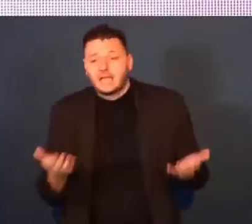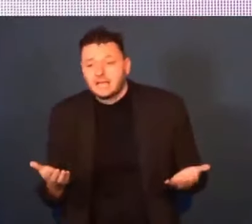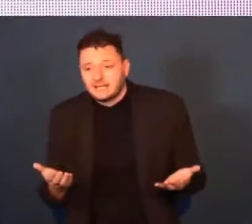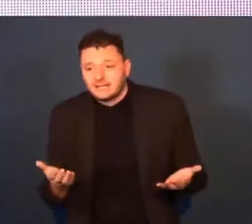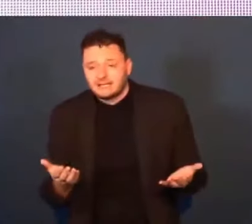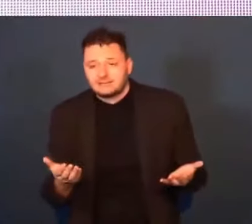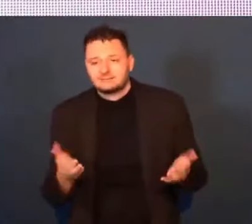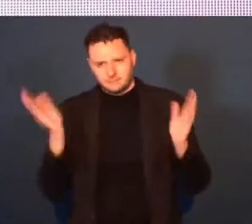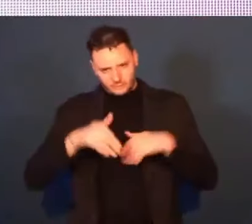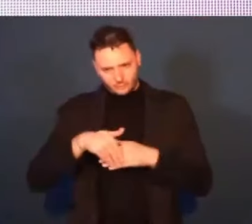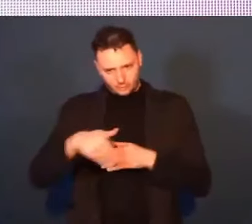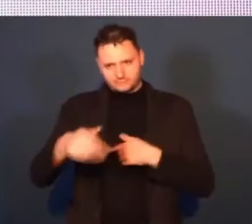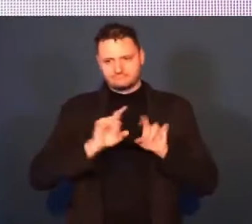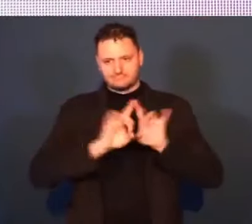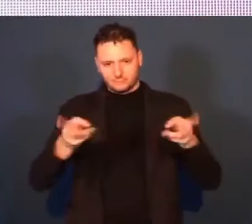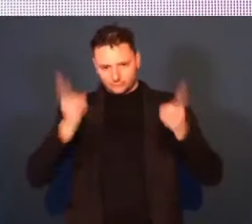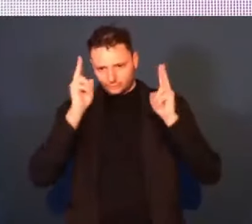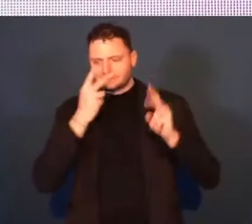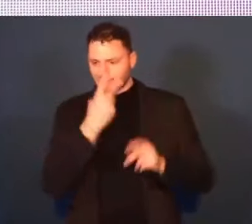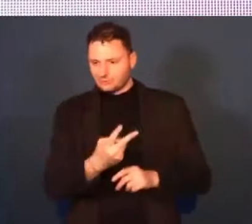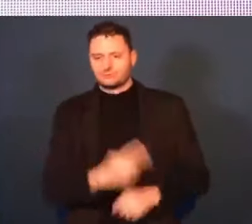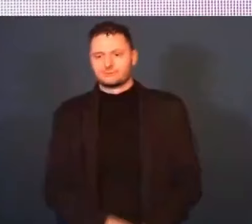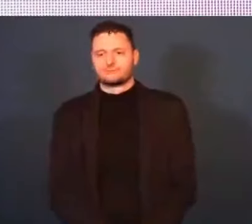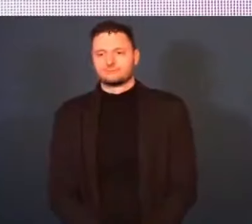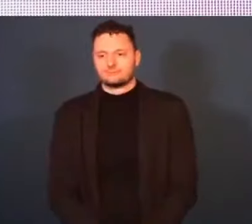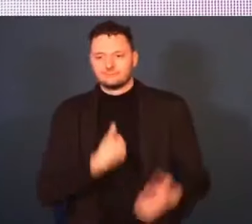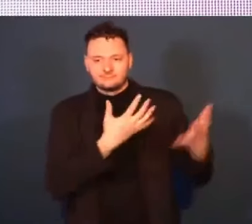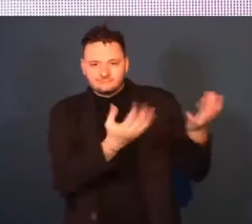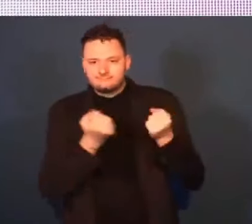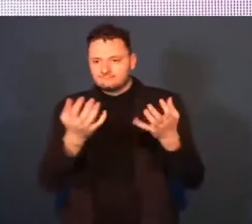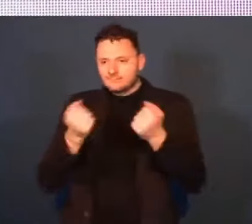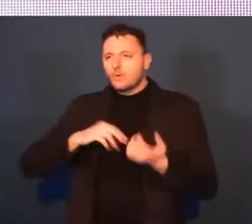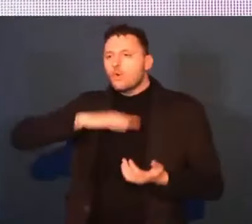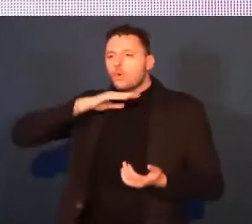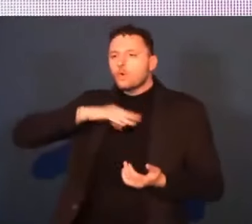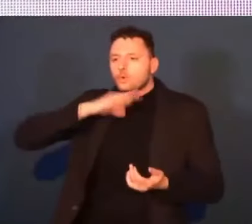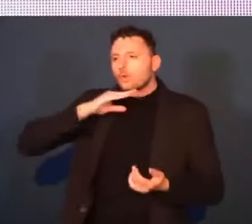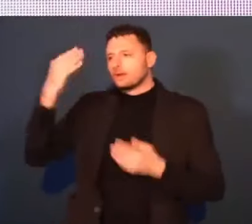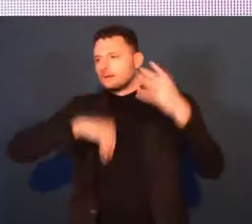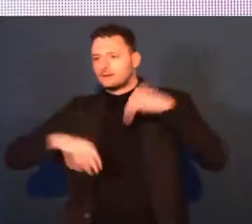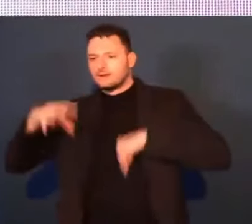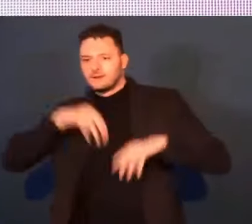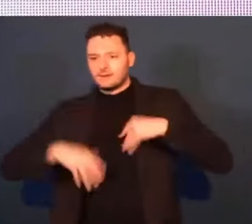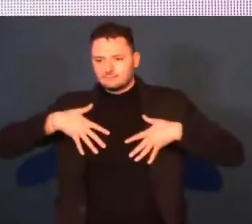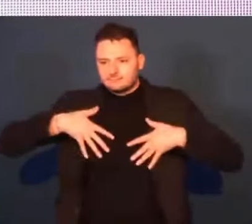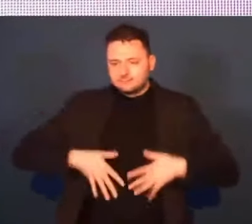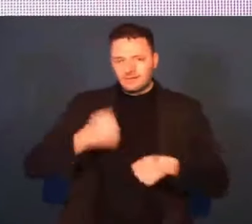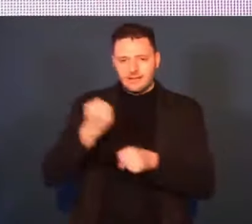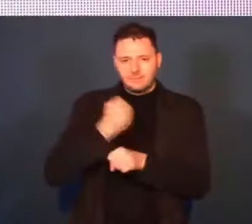база на тежките уроци, които извличаме от тези 9 месеца. Но най-важният урок от тези